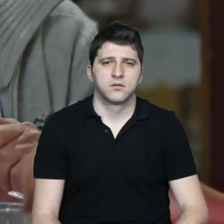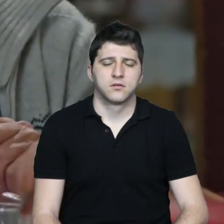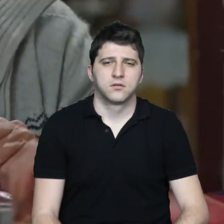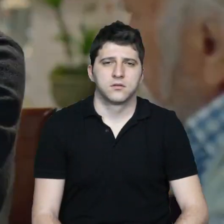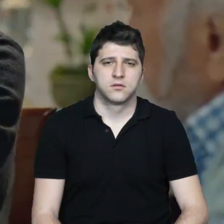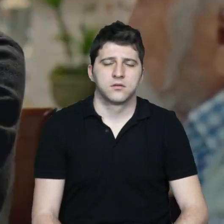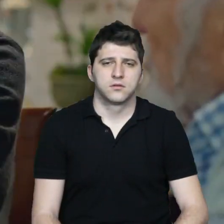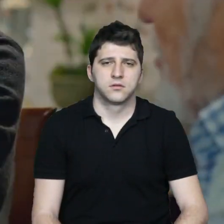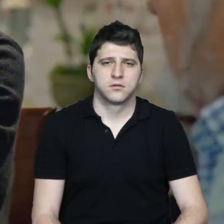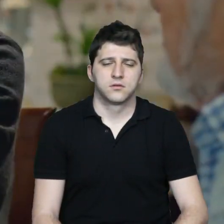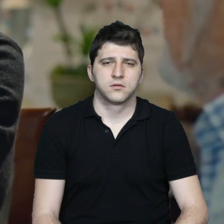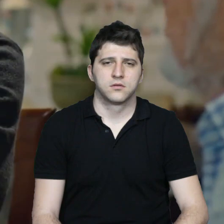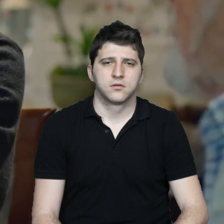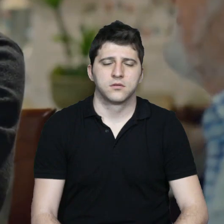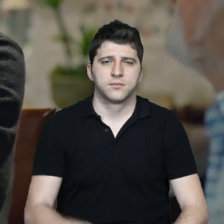gülümsüyor. Arda masada değil.